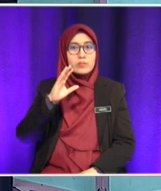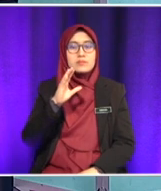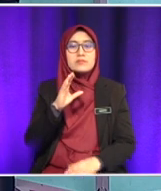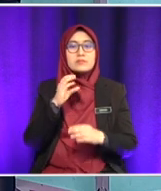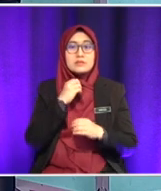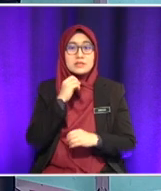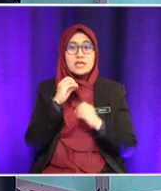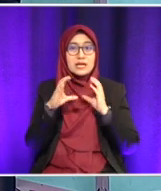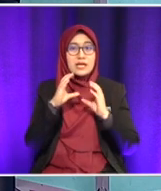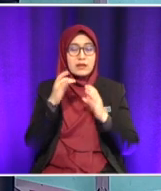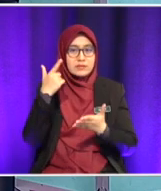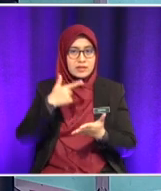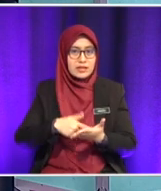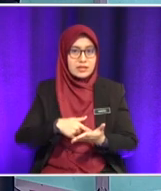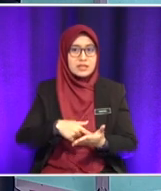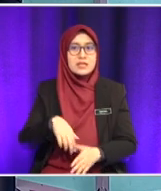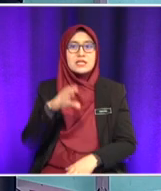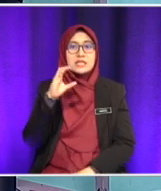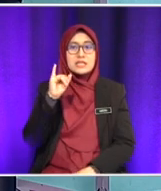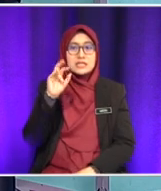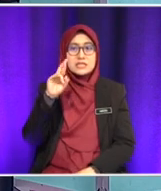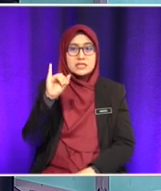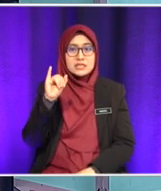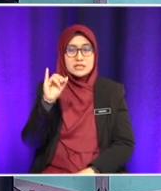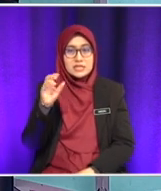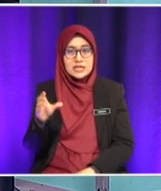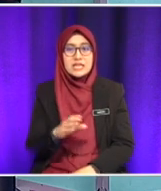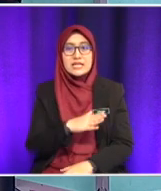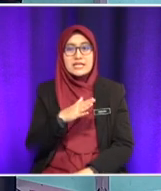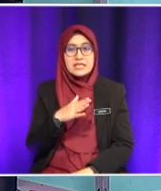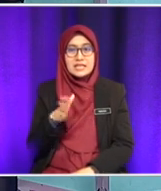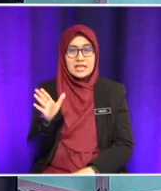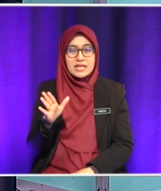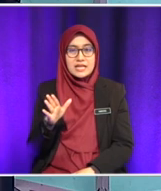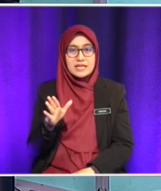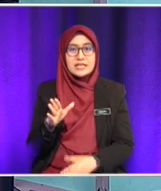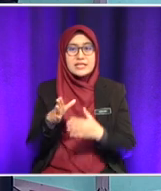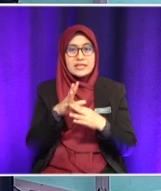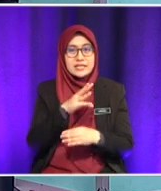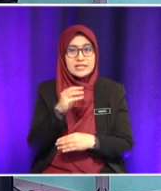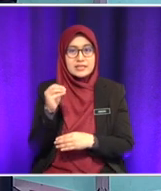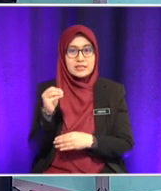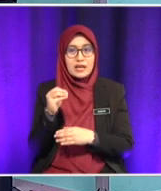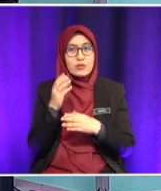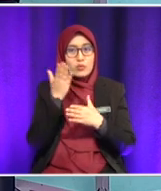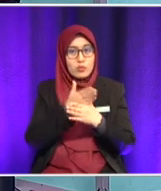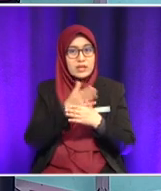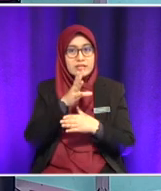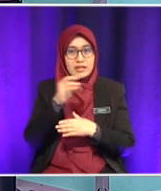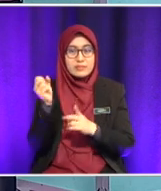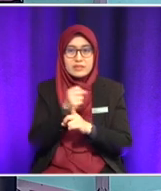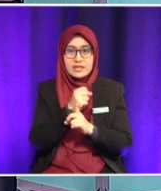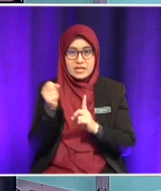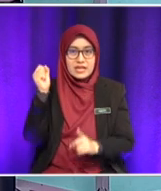gangguan seksual dan penjelasan seksual apa perbuatan atau pekade yang merujuk kepada gangguan seksual